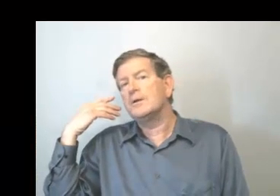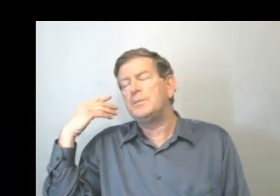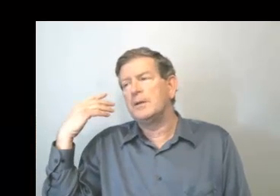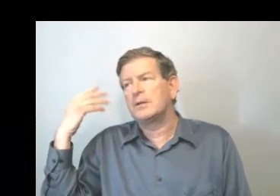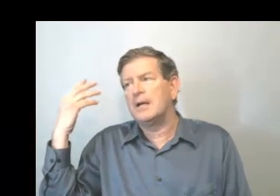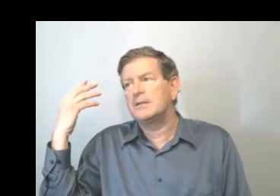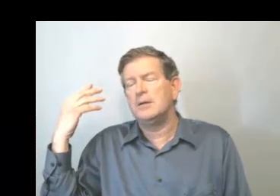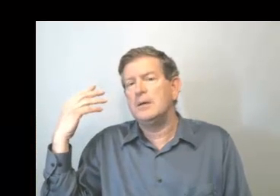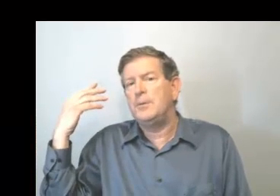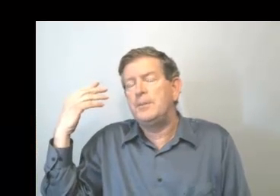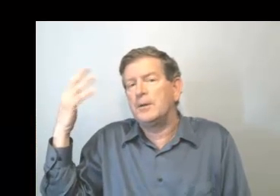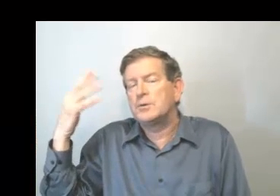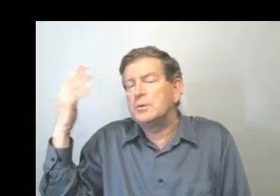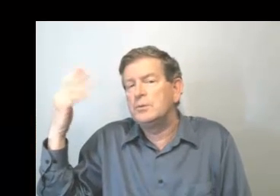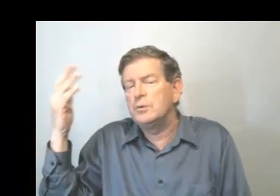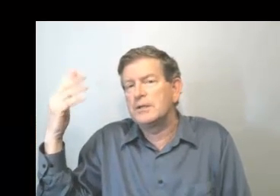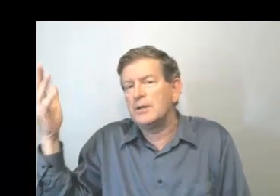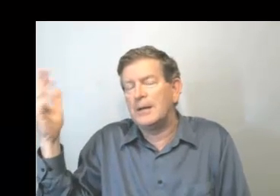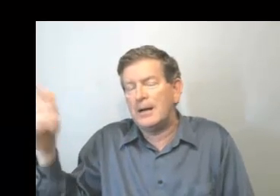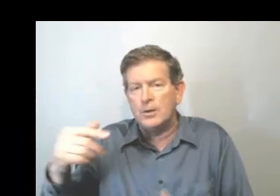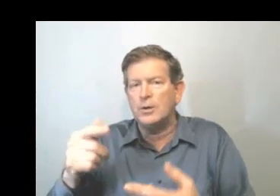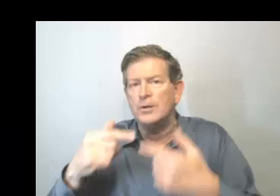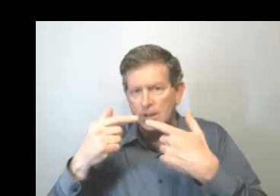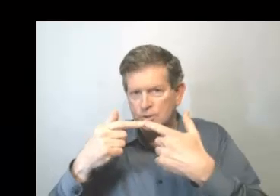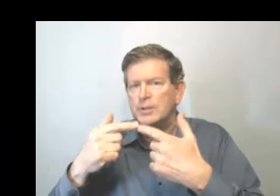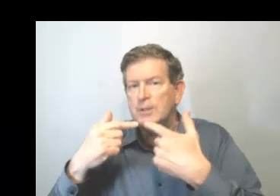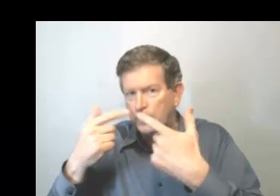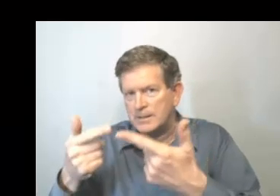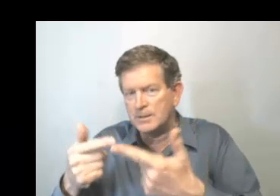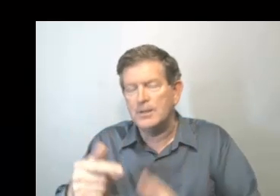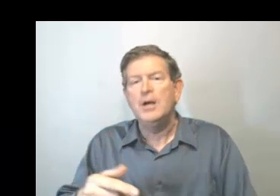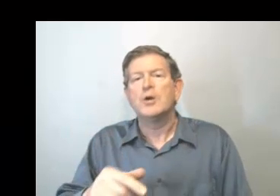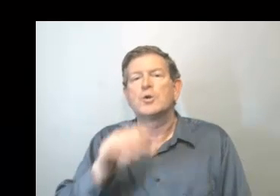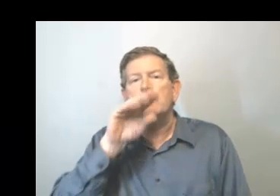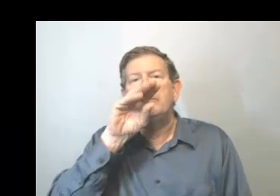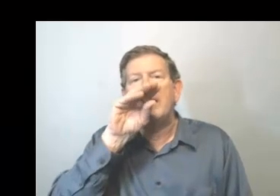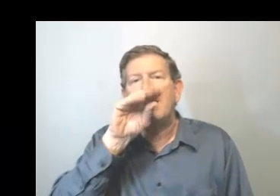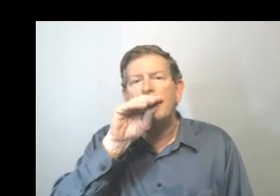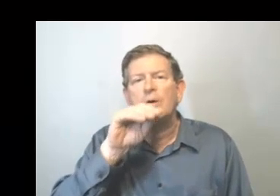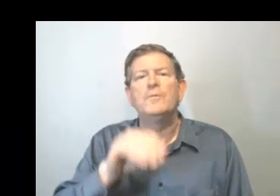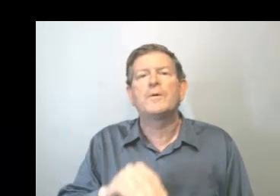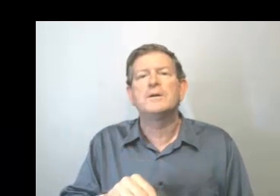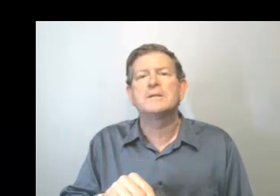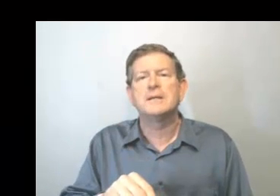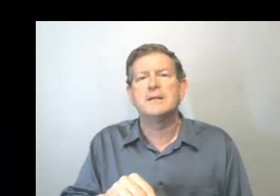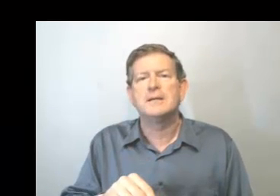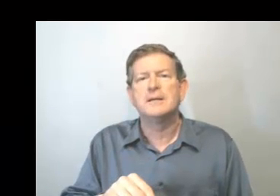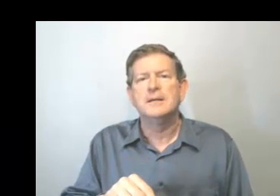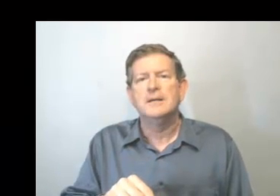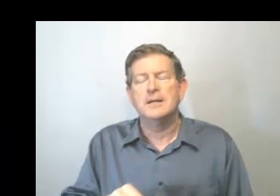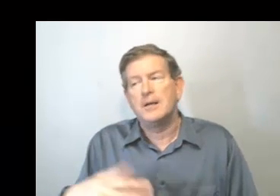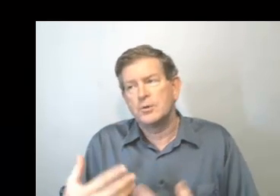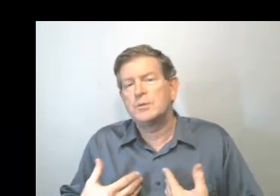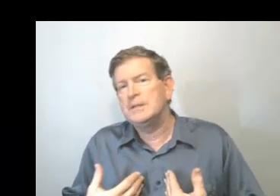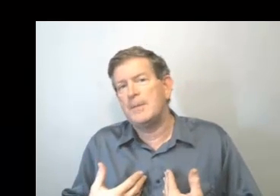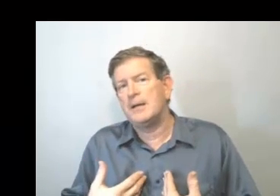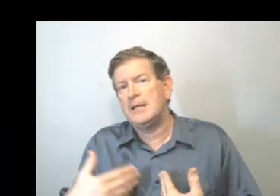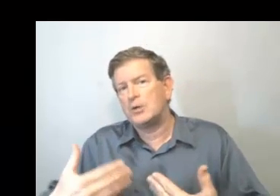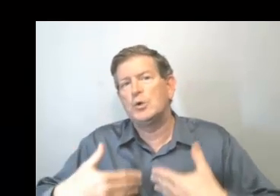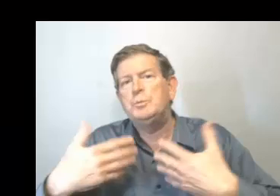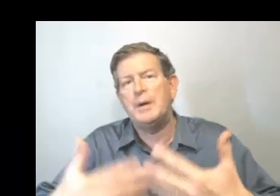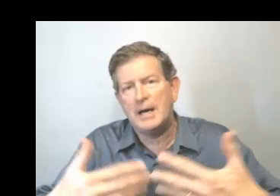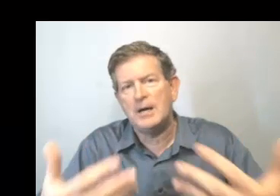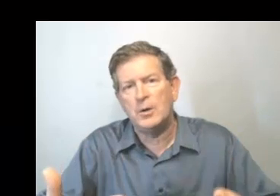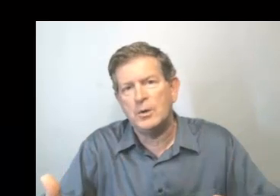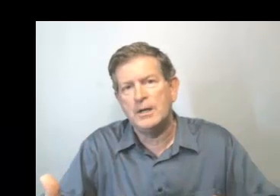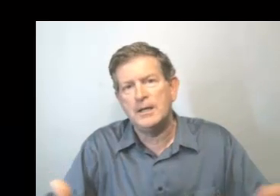en France pendant 13 ans, et puis pendant tout ce temps-là, encore, je le dis au présent, je parle français. Et comme je suis